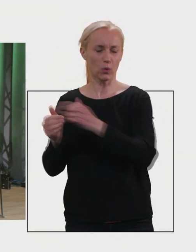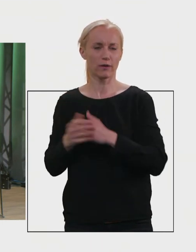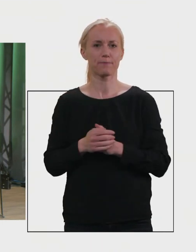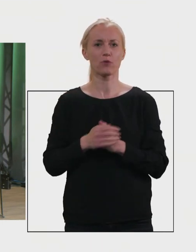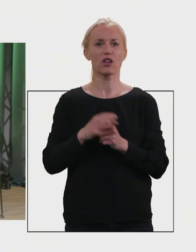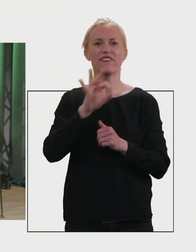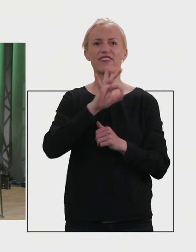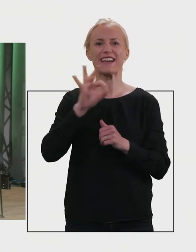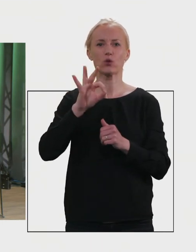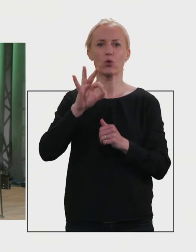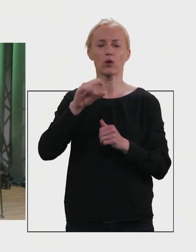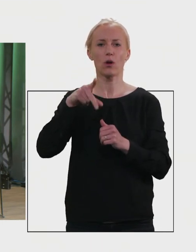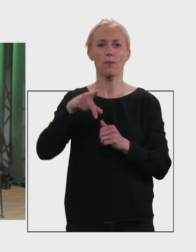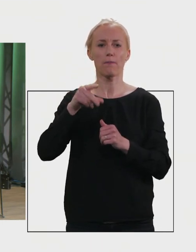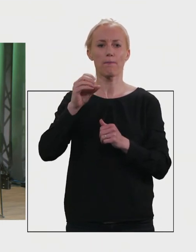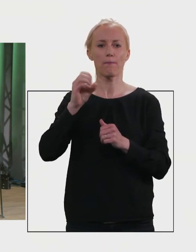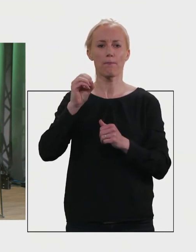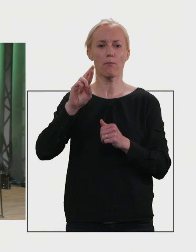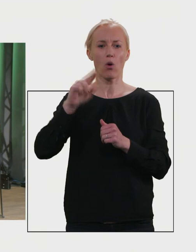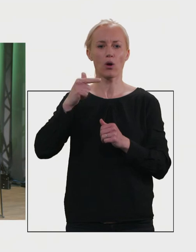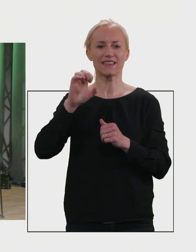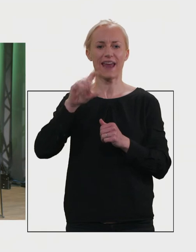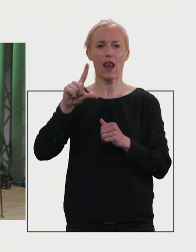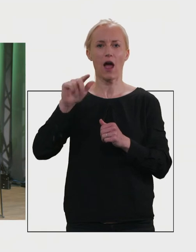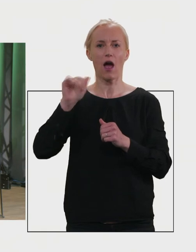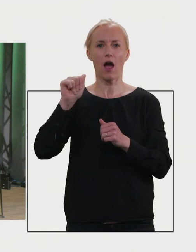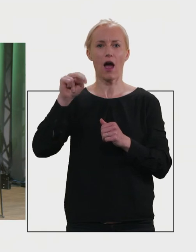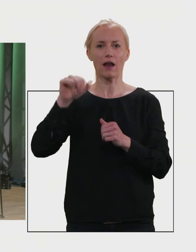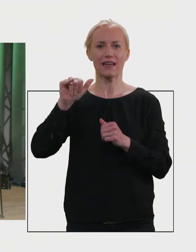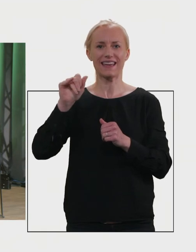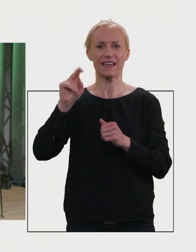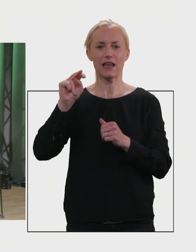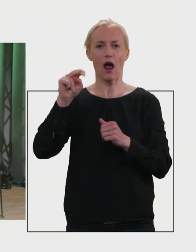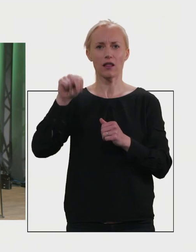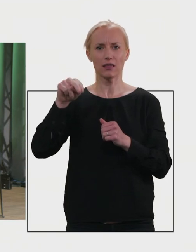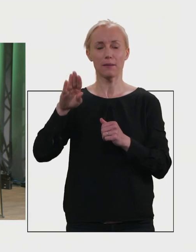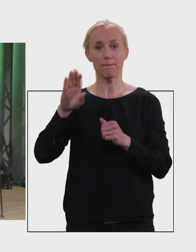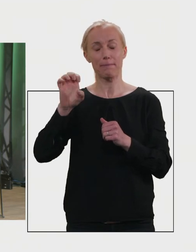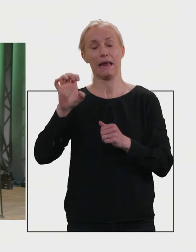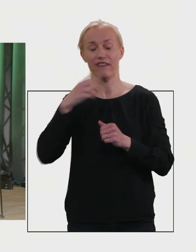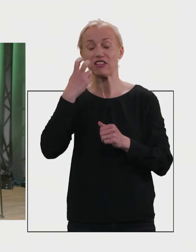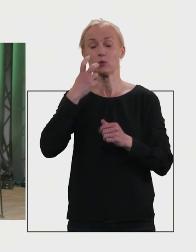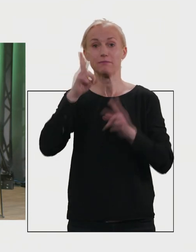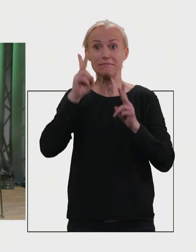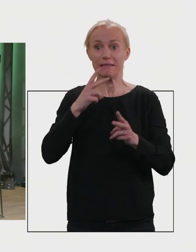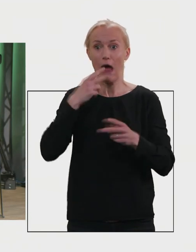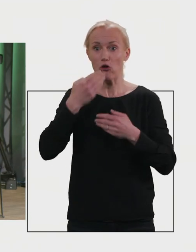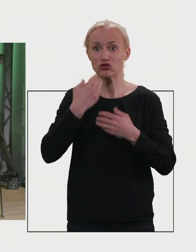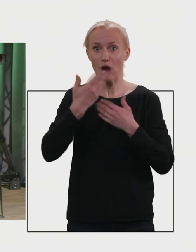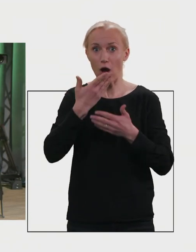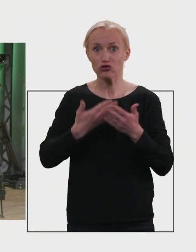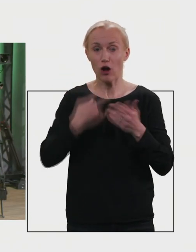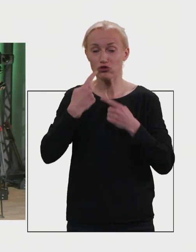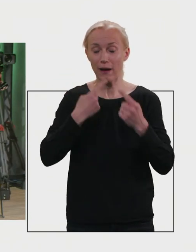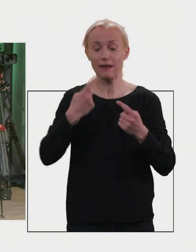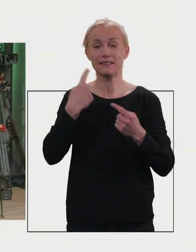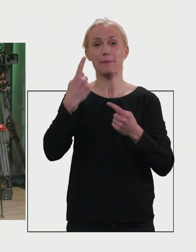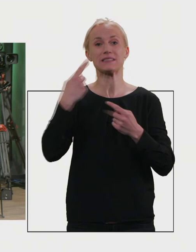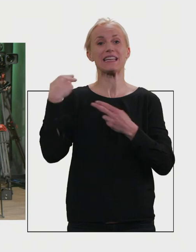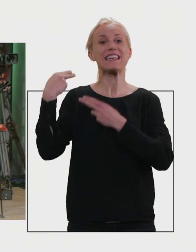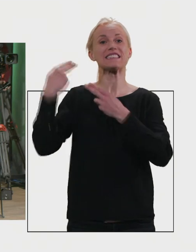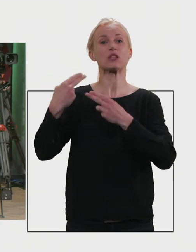Friedrun Portele-Anyangbe. Ich habe mich wirklich sehr bemüht, diesen Namen richtig auszusprechen. Sie ist Historikerin, Judaistin